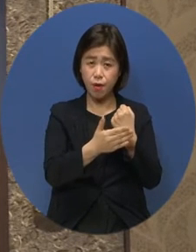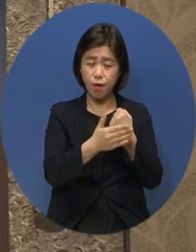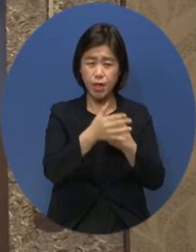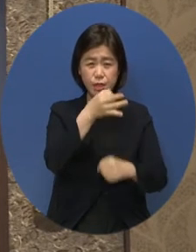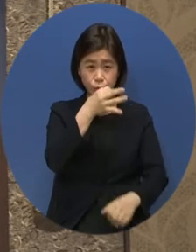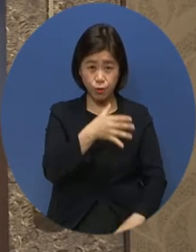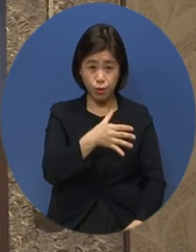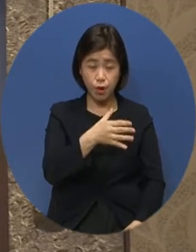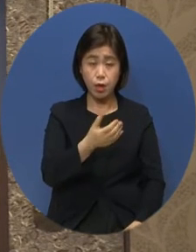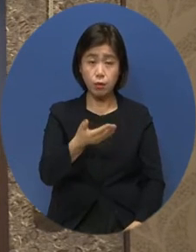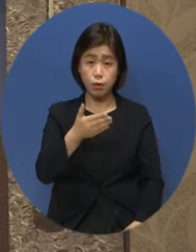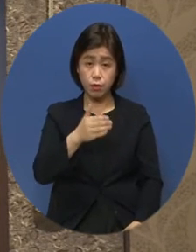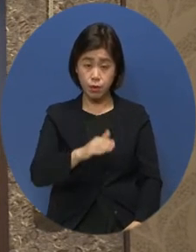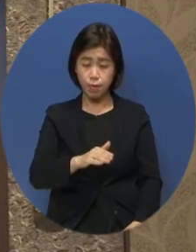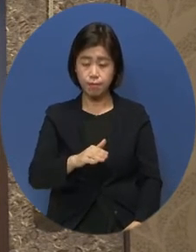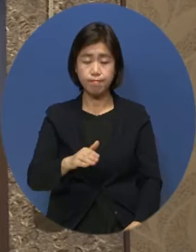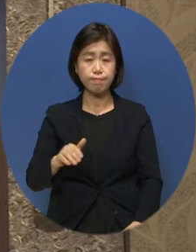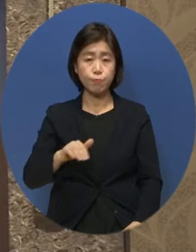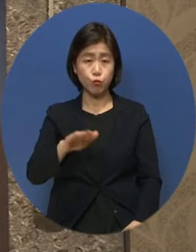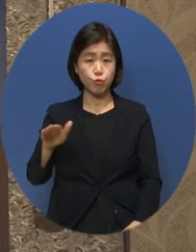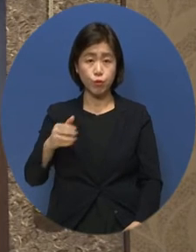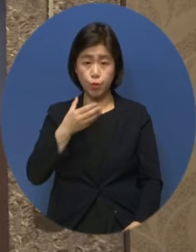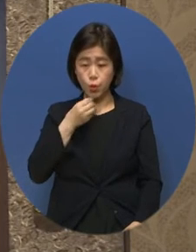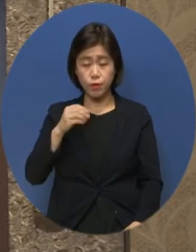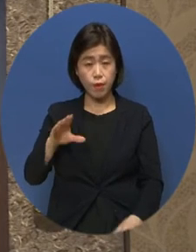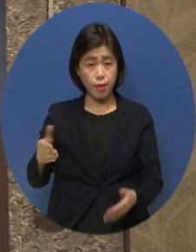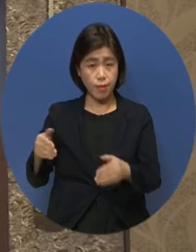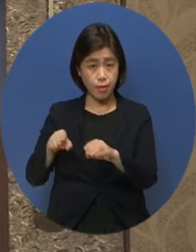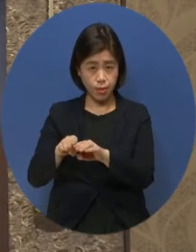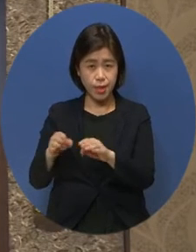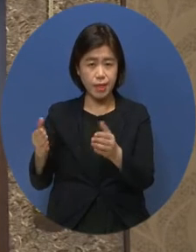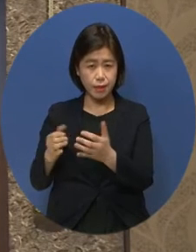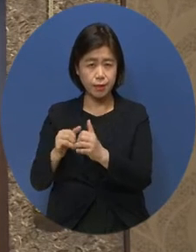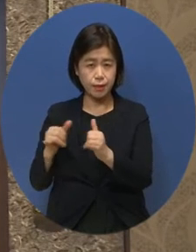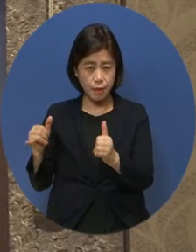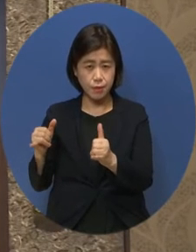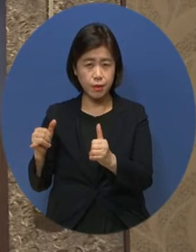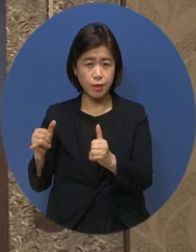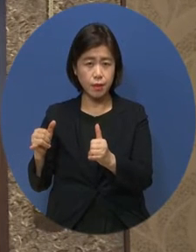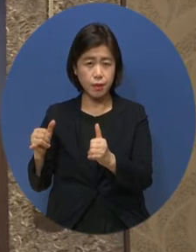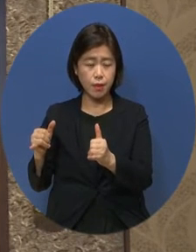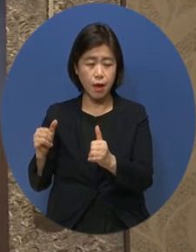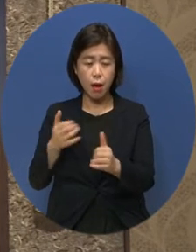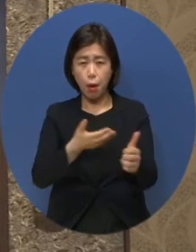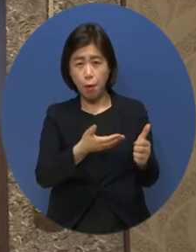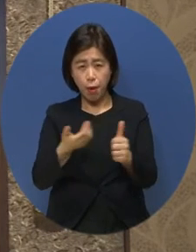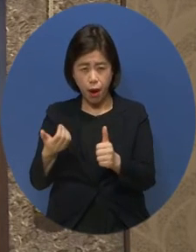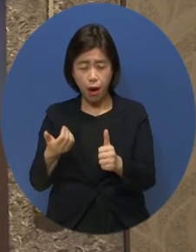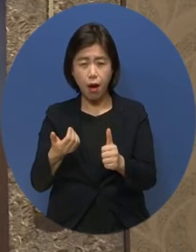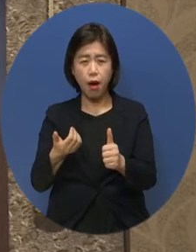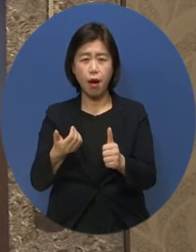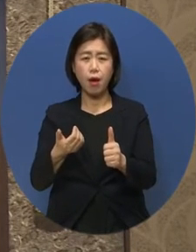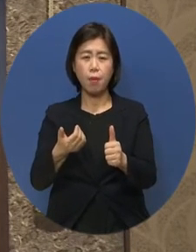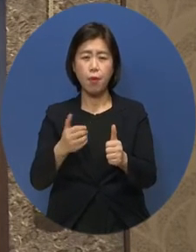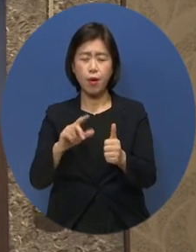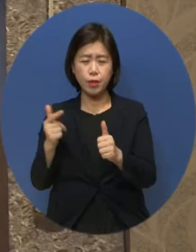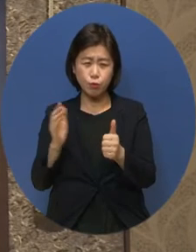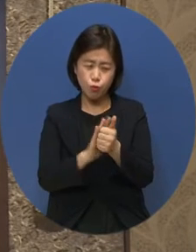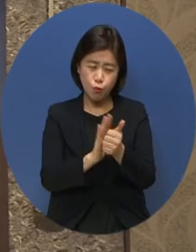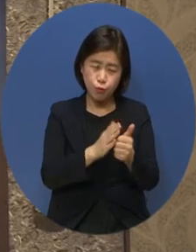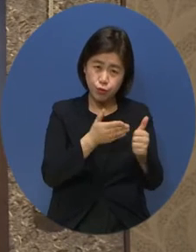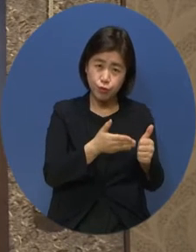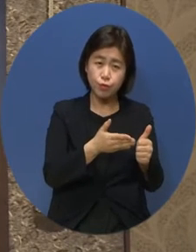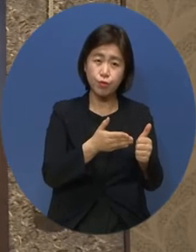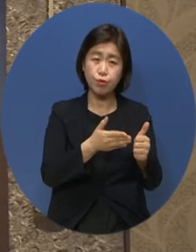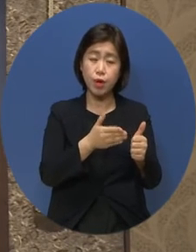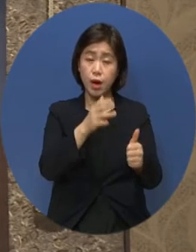이제 접촉을 해서 어 재화를 시키고 참여시켜 하고 있는데 편대 맥 상황이 아무래도